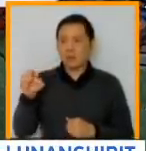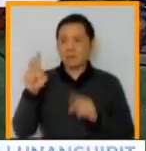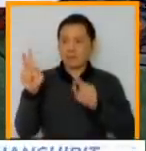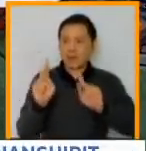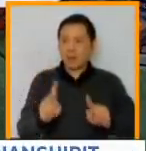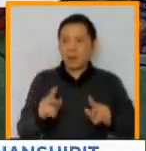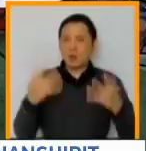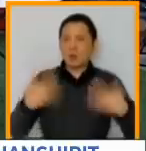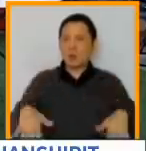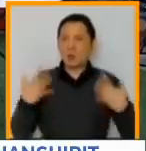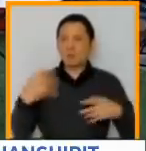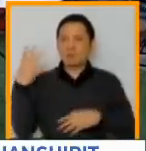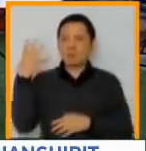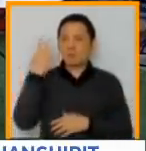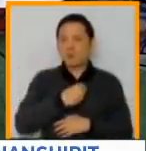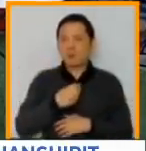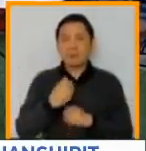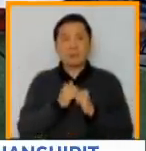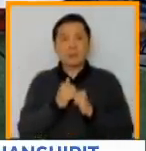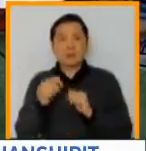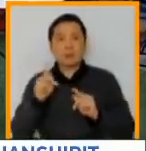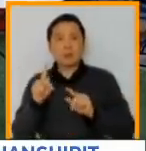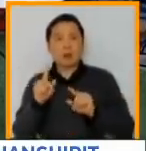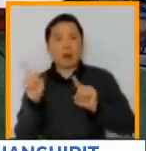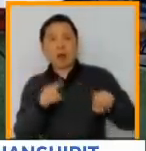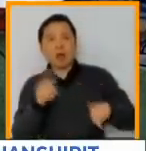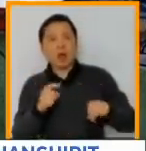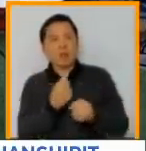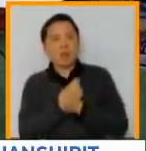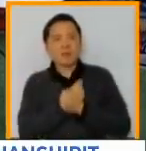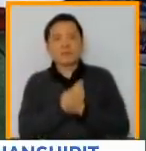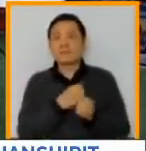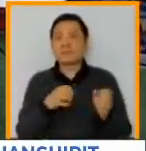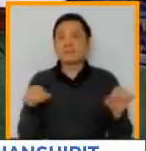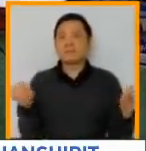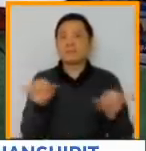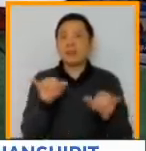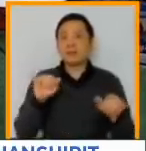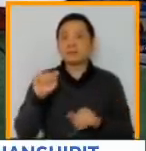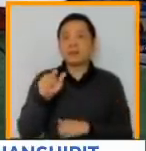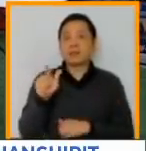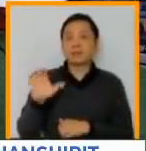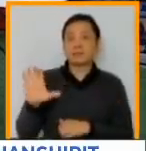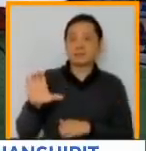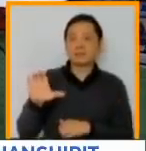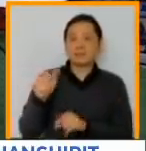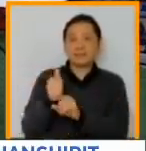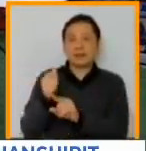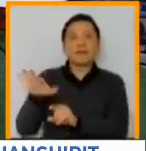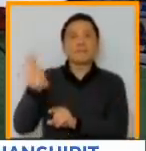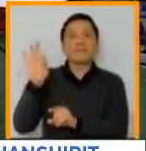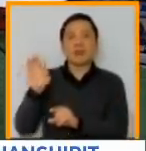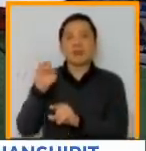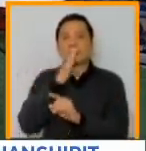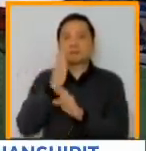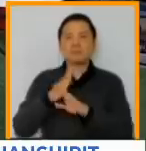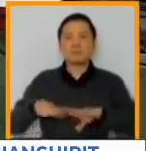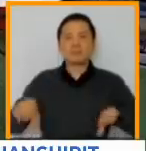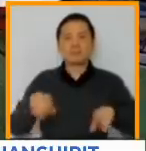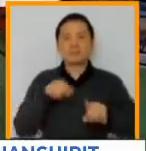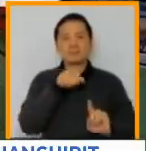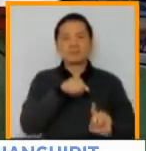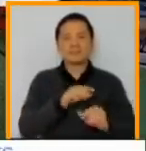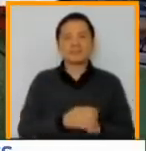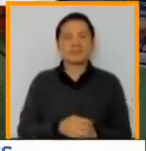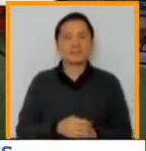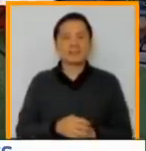ang nagbabalik telebisyon na si John Lloyd Cruz, dito raw nahanap ang kapayapaan. Sa programang Kapuso Mo, Jessica Soho, ililibot nila tayo